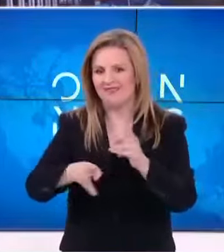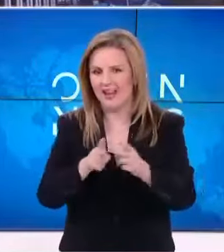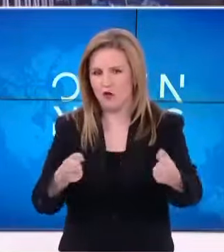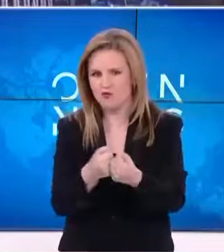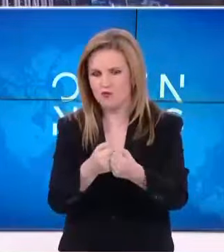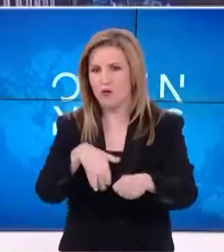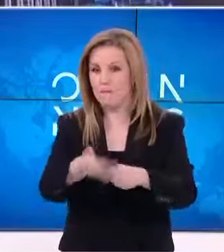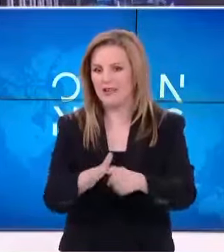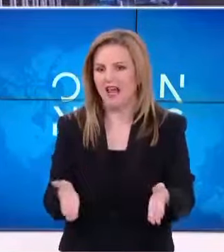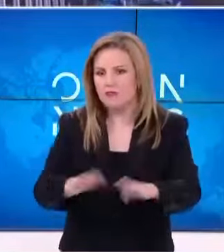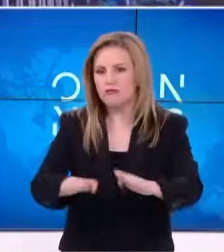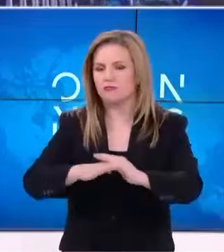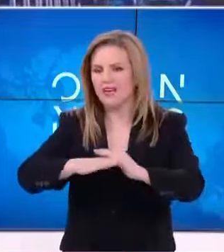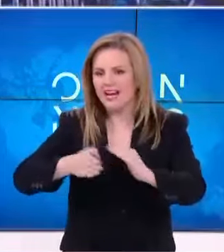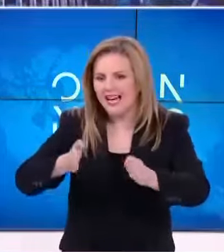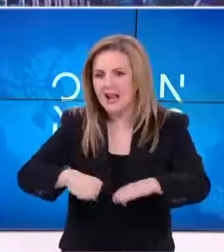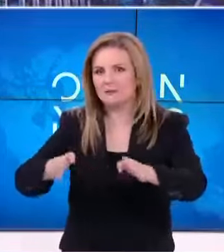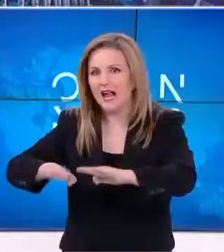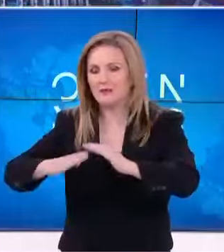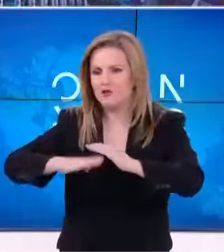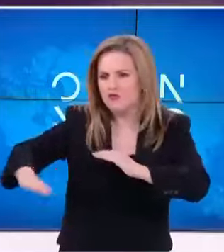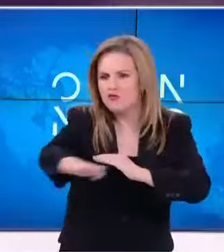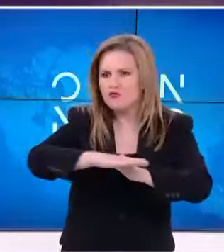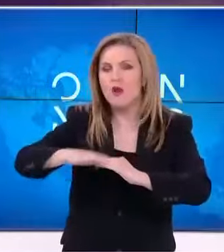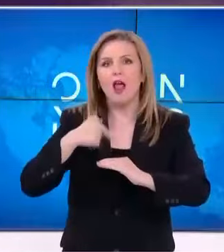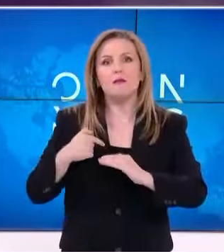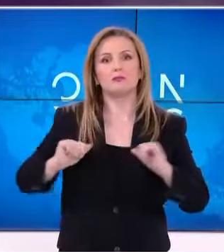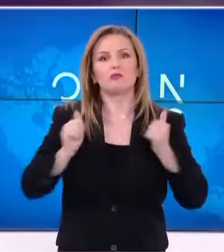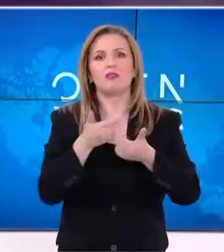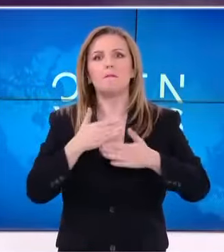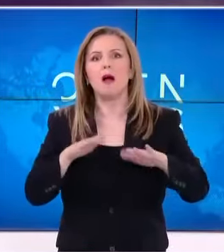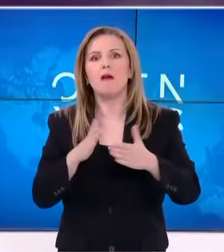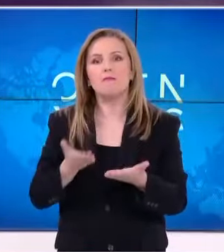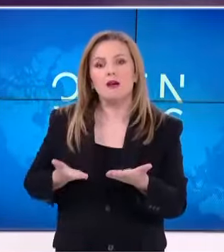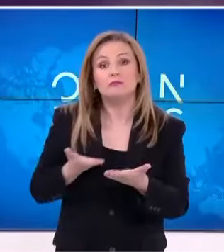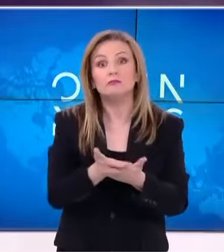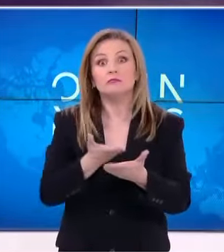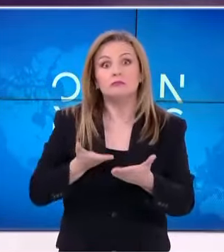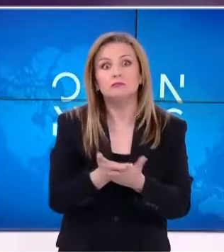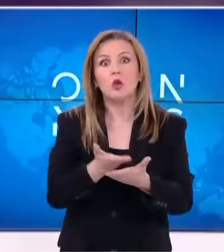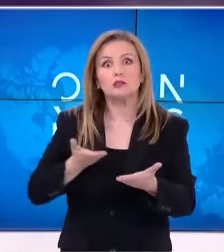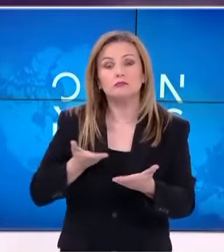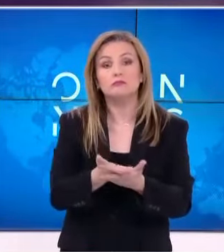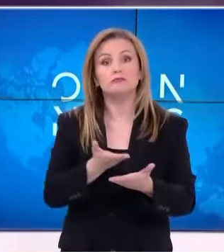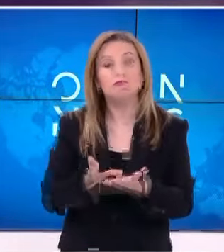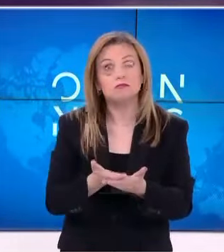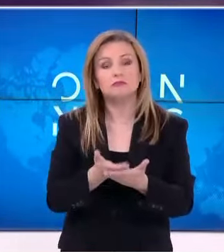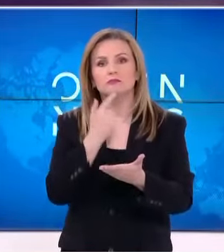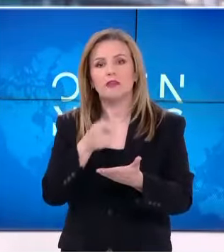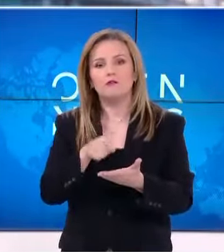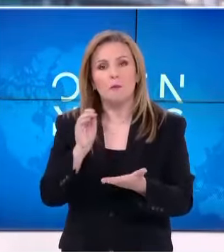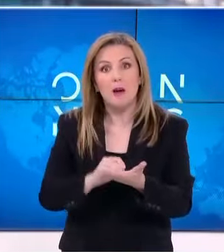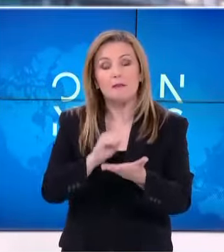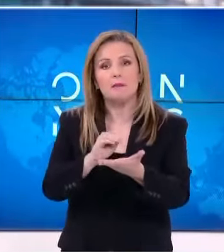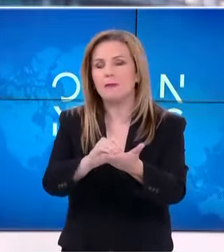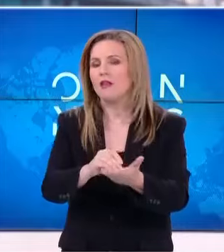και έχω κάνει παρεμβάσεις και πάρει πρωτοβουλίες που ε ουσιαστικά ανοίγουν κάθε φορά το ζήτημα